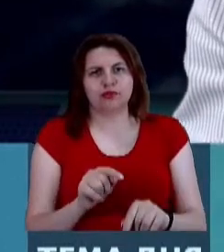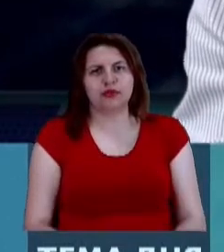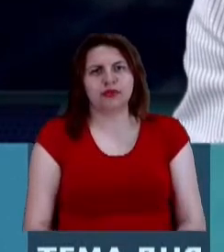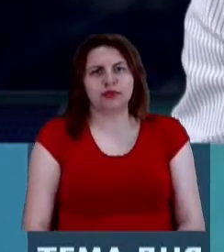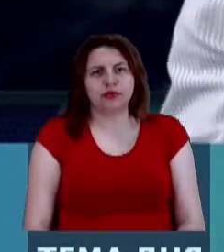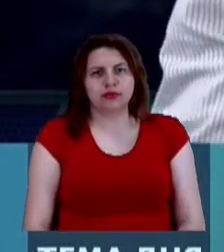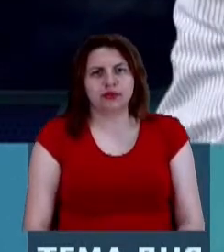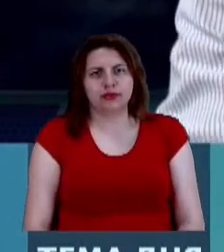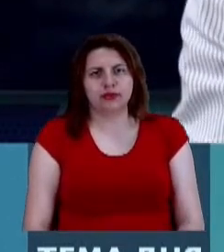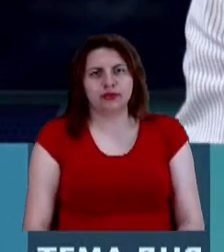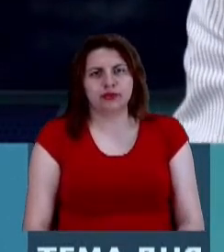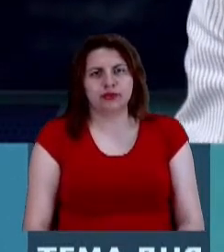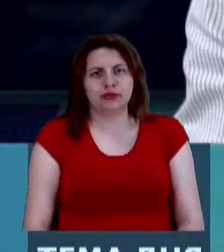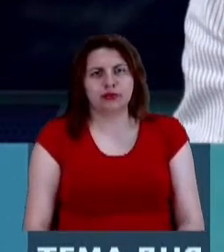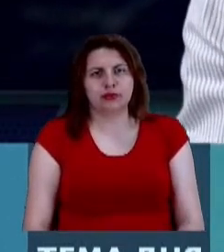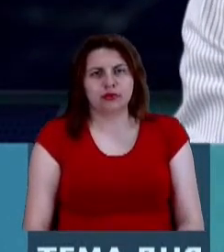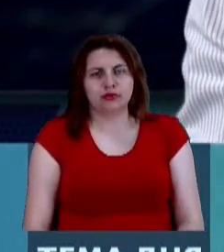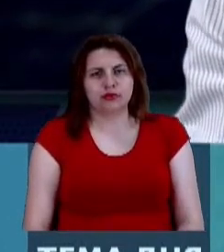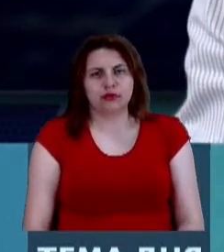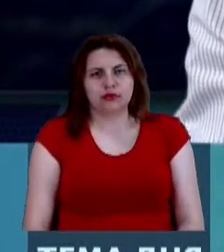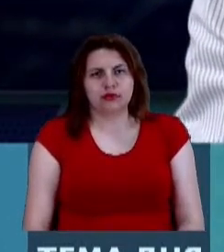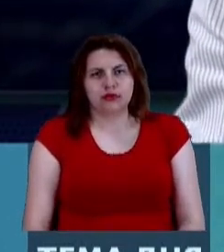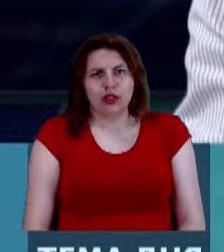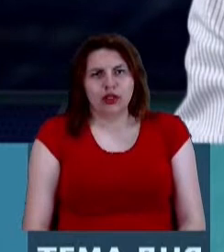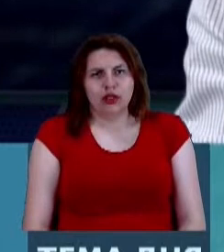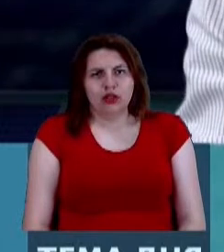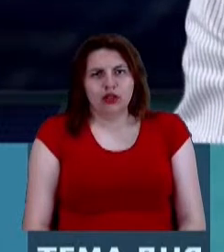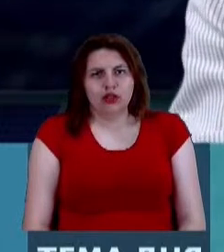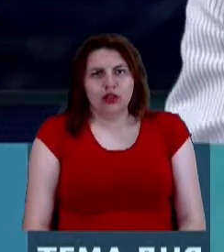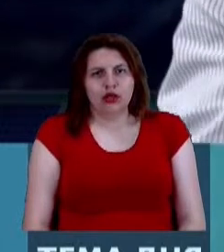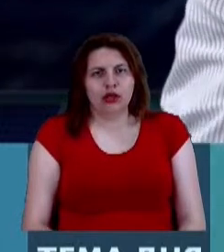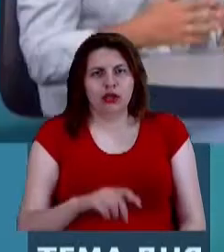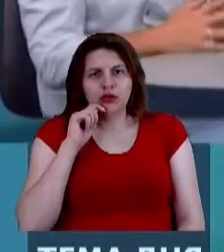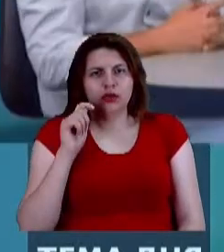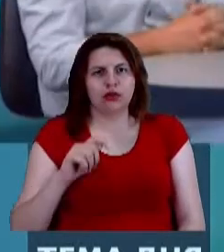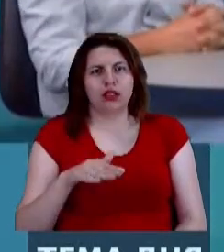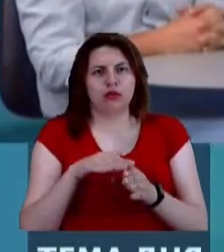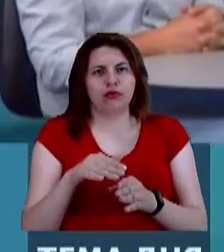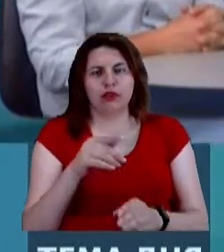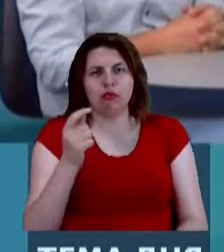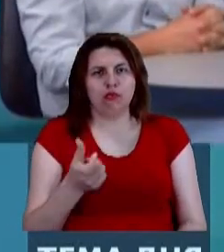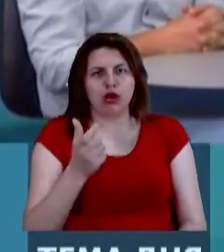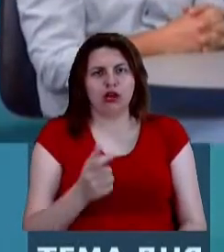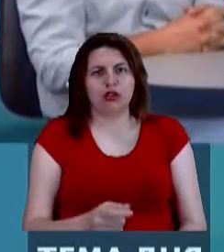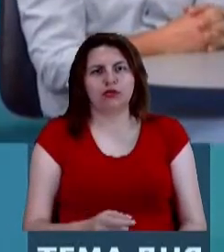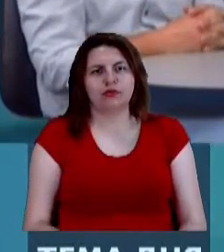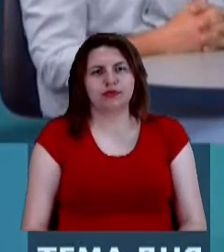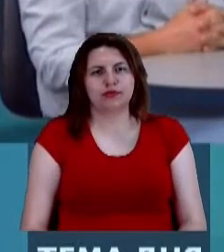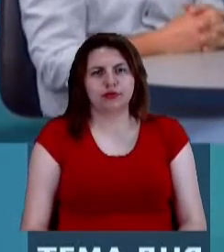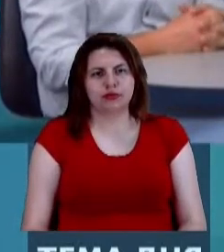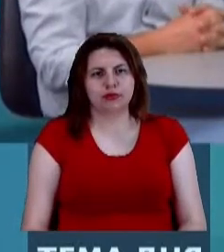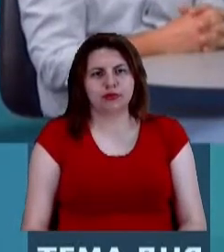замало каналів складового саме українського наповнення, розумієте? Тобто, знову ж таки, ці